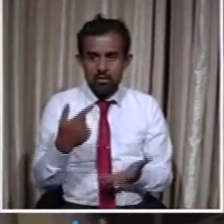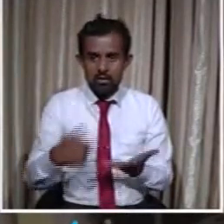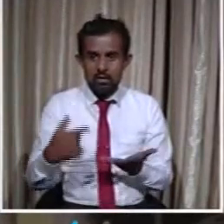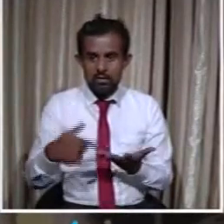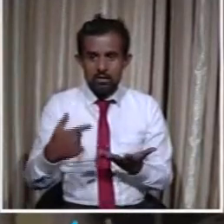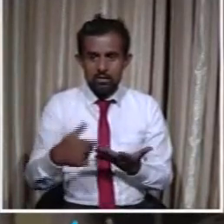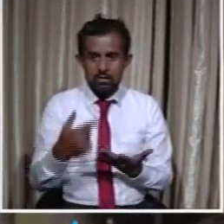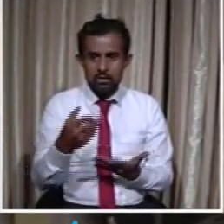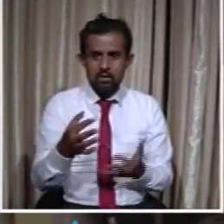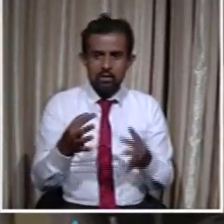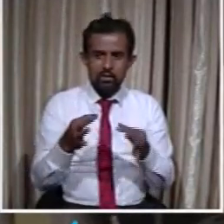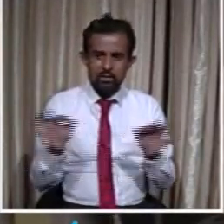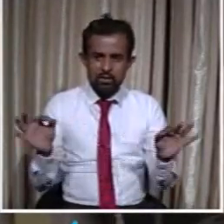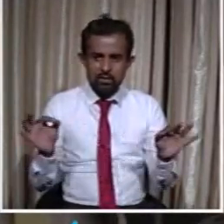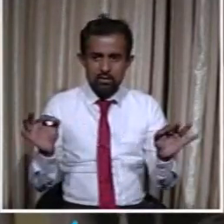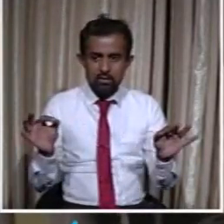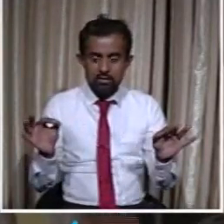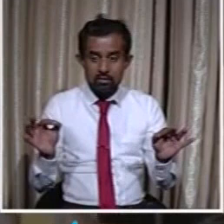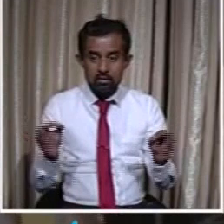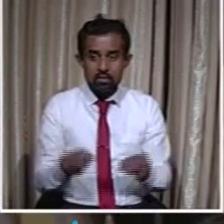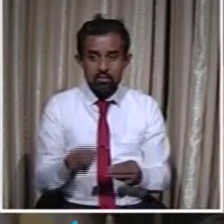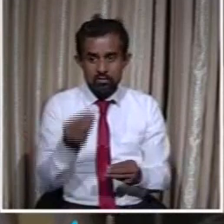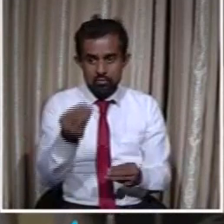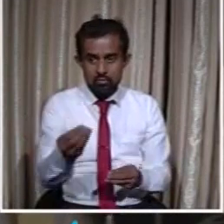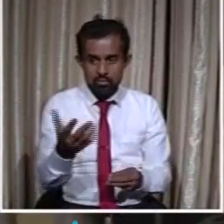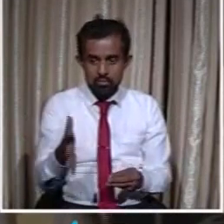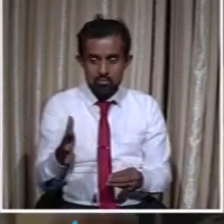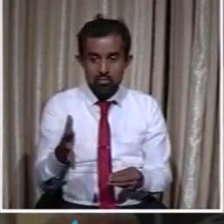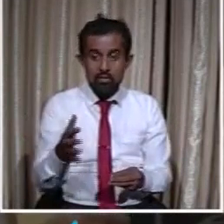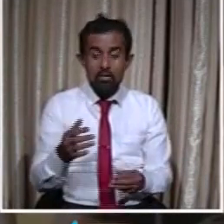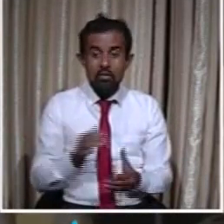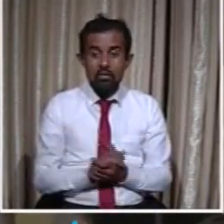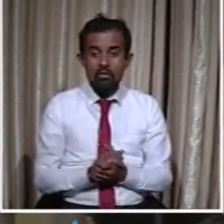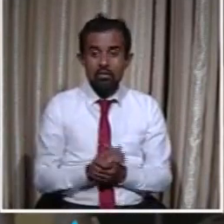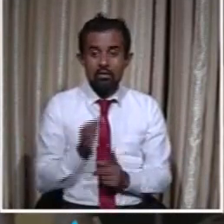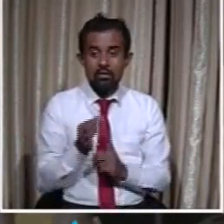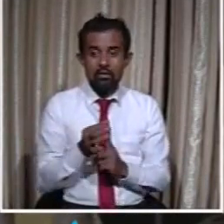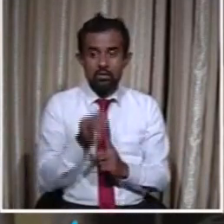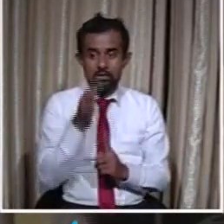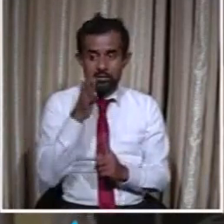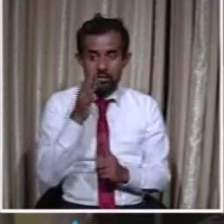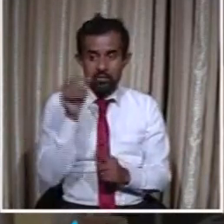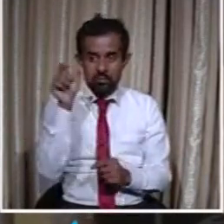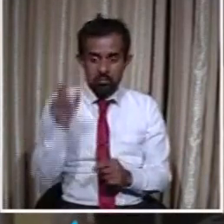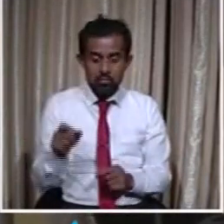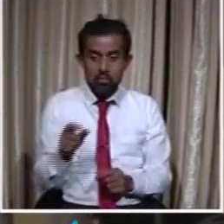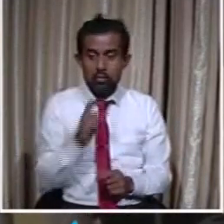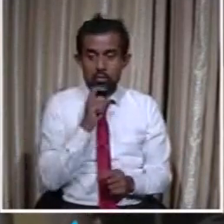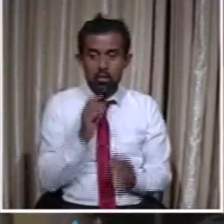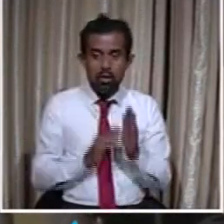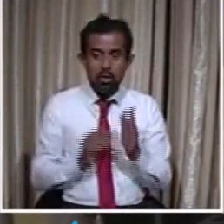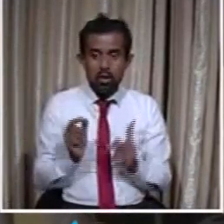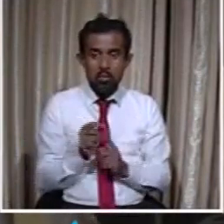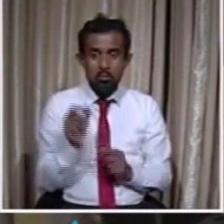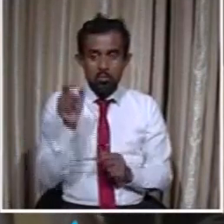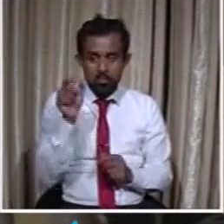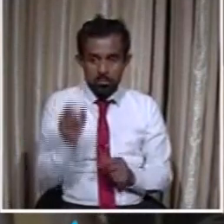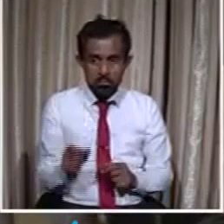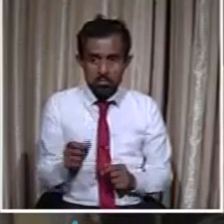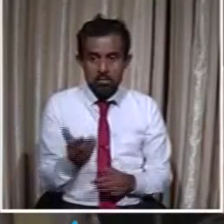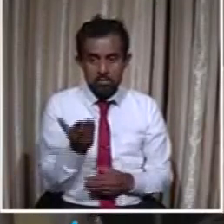நாட்டினுடைய ஜனாதிபதியையும் நீதி அமைச்சரையும் கேட்க விரும்புவது, நீதிமன்றத்தால் தண்டனை அளிக்கப்பட்டு